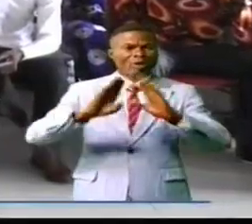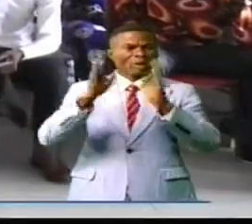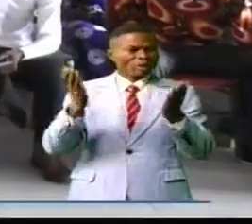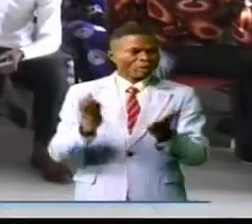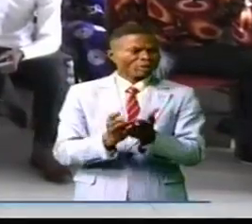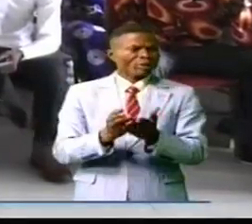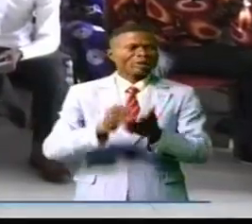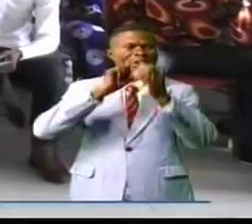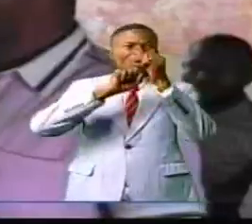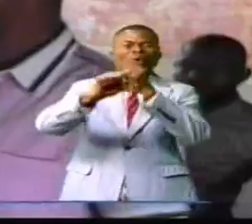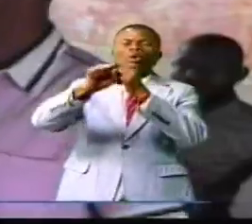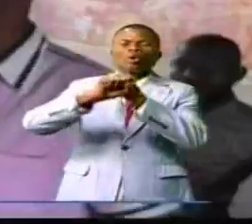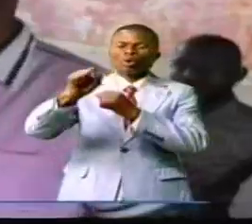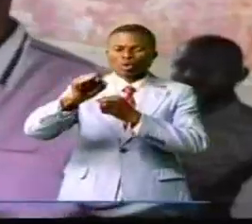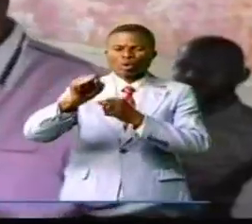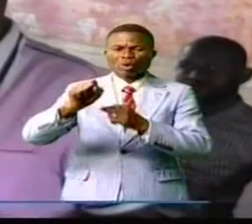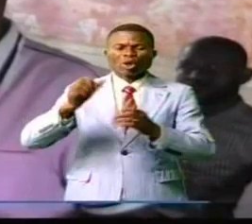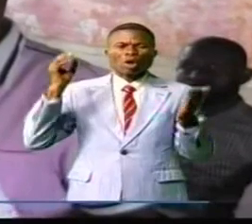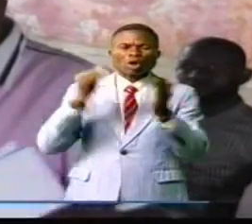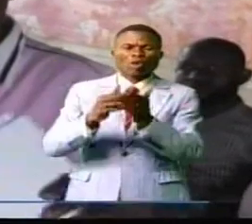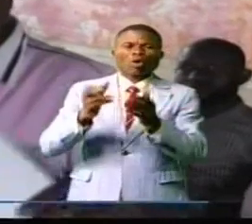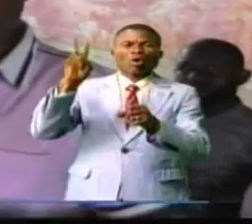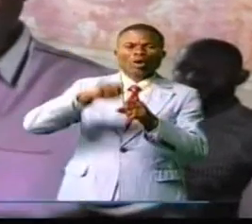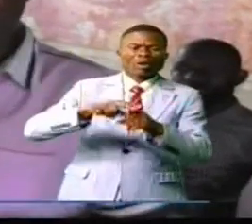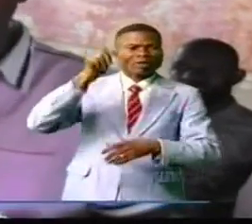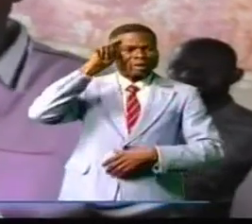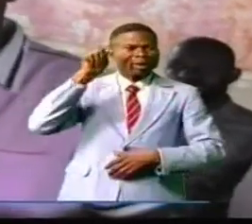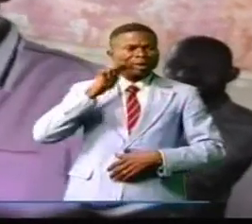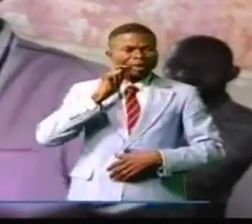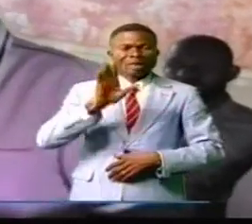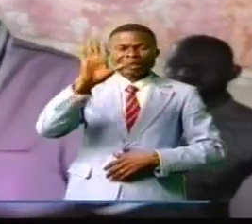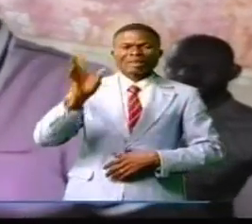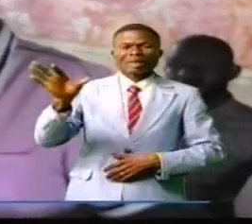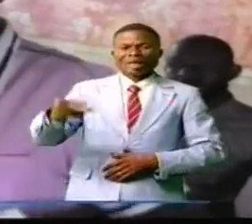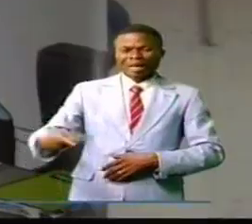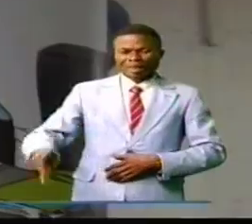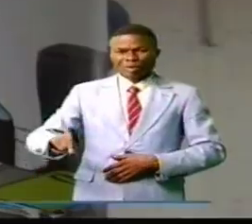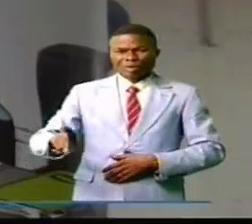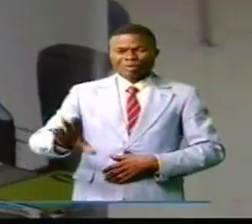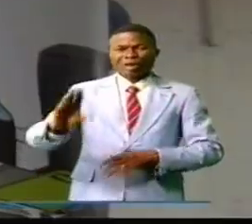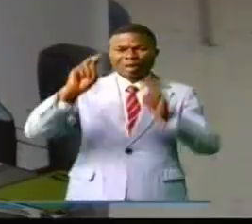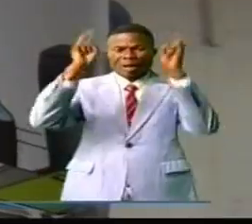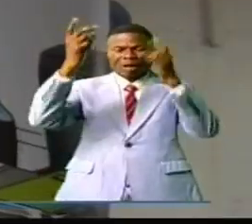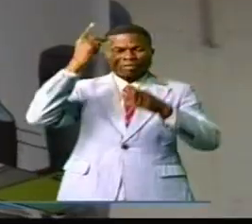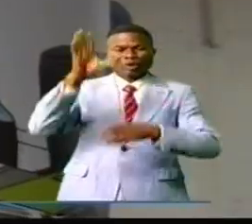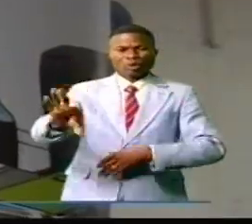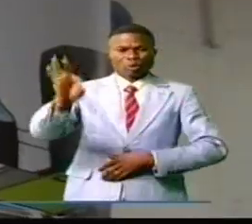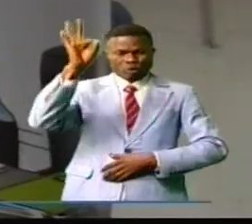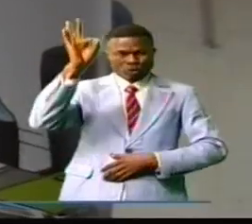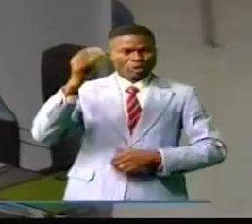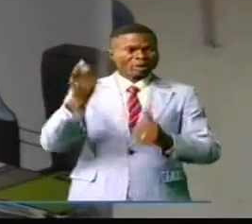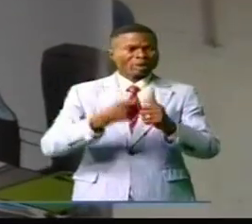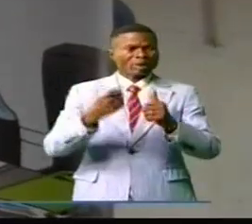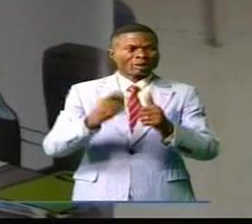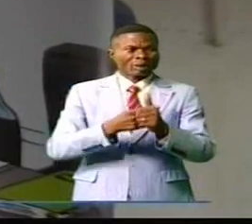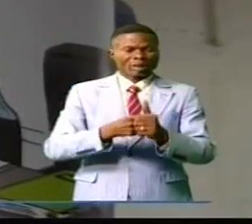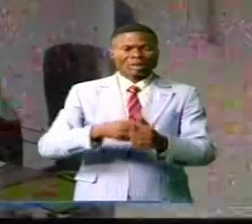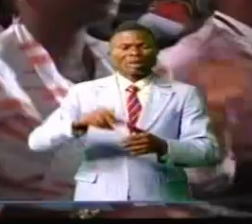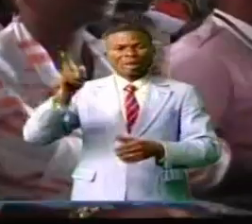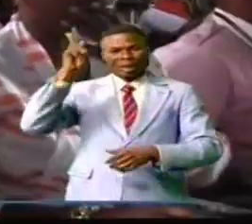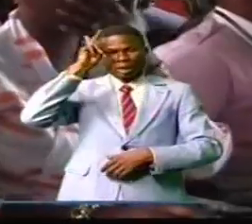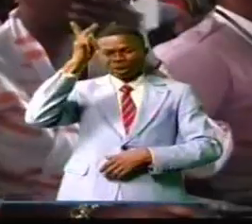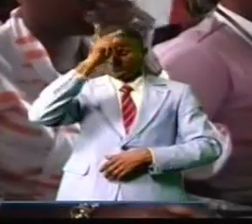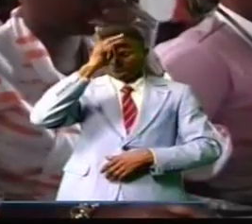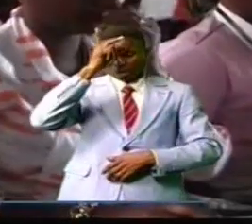à sensibiliser contre les violences basées sur le genre. 5 provinces éducationnelles de la ville de Kinshasa, à savoir Lukunga,